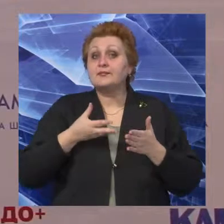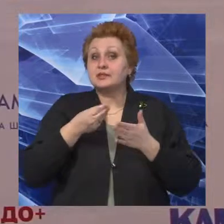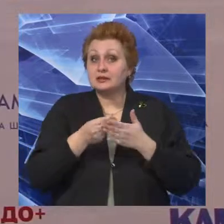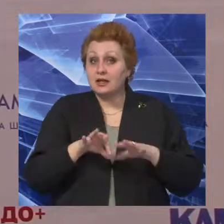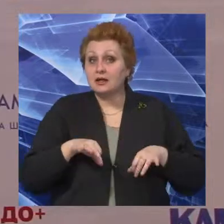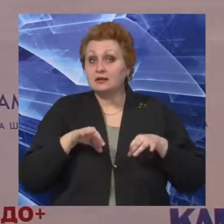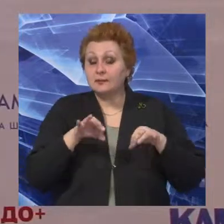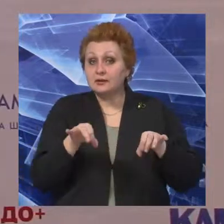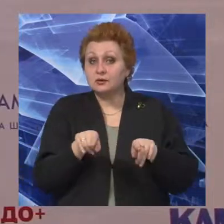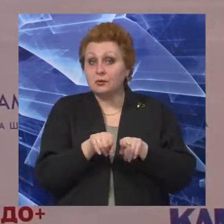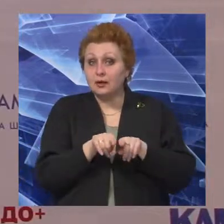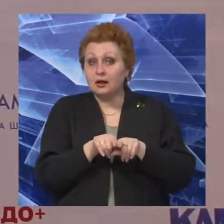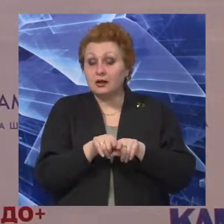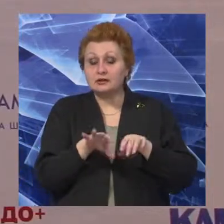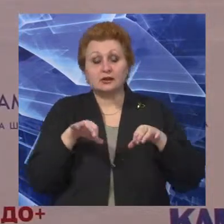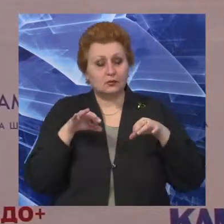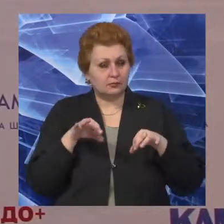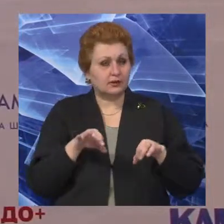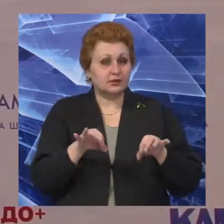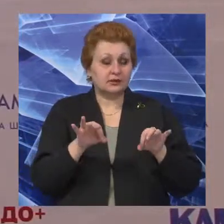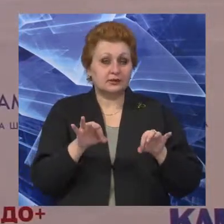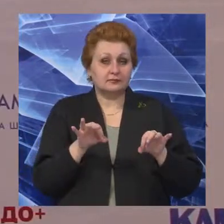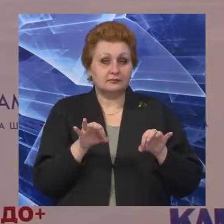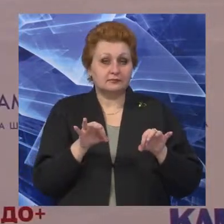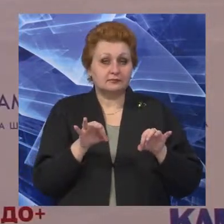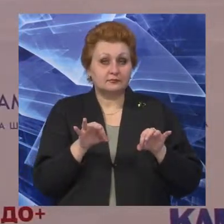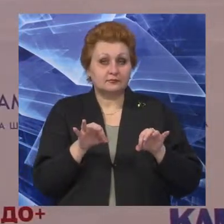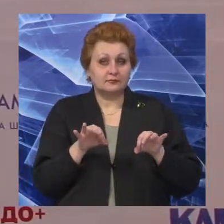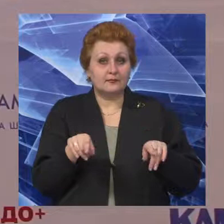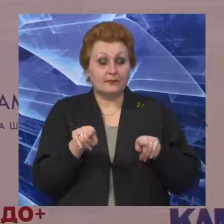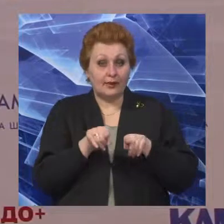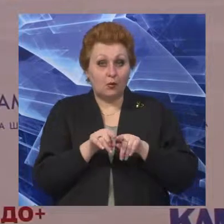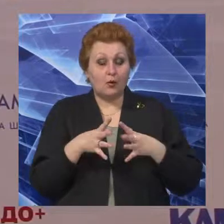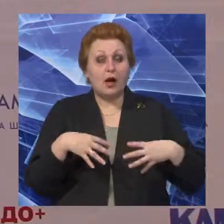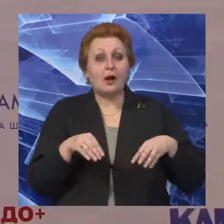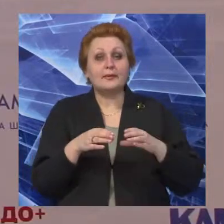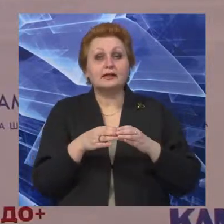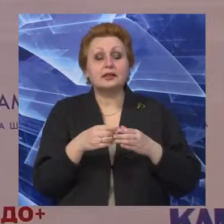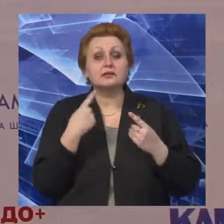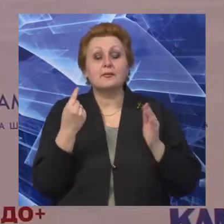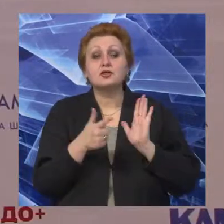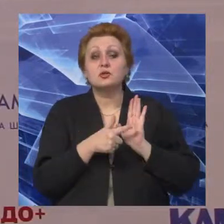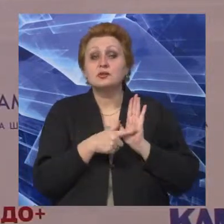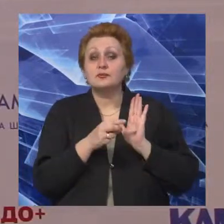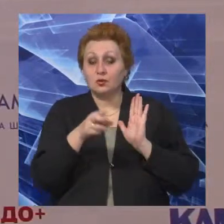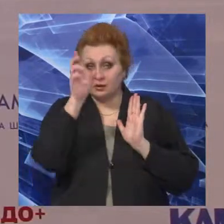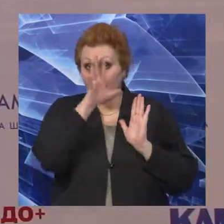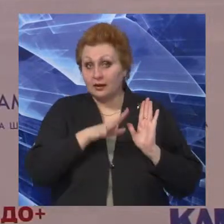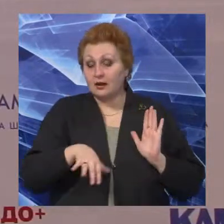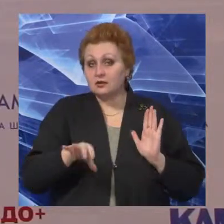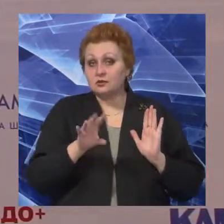этот автомобиль отличается от автомобилей в аналогичной комплектации большой семерки